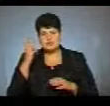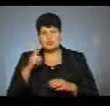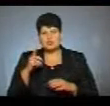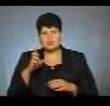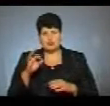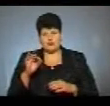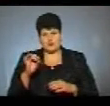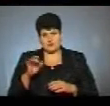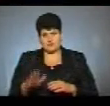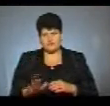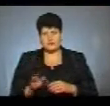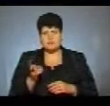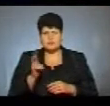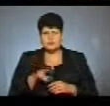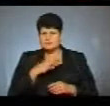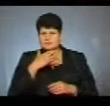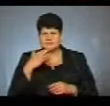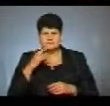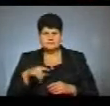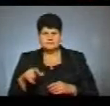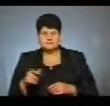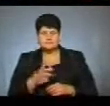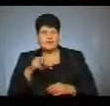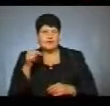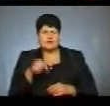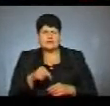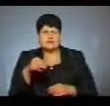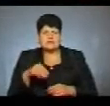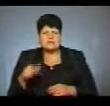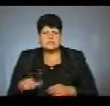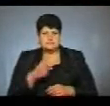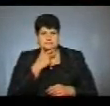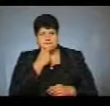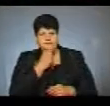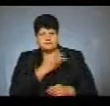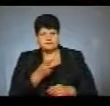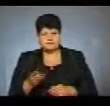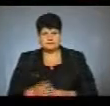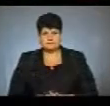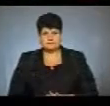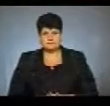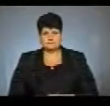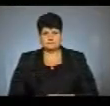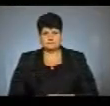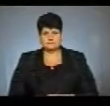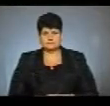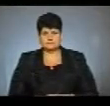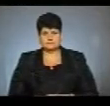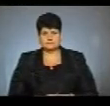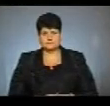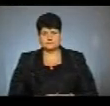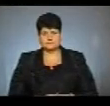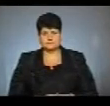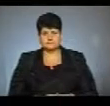на реконструкцію бою прийшла 1000 глядачів, повідомив начальник Збаразького відділення поліції Віталій Присяжнюк. Богдан